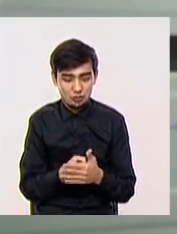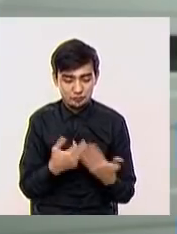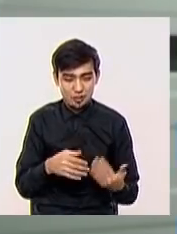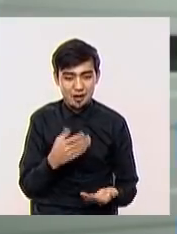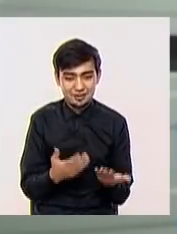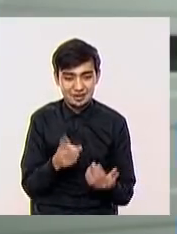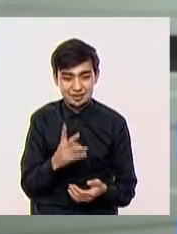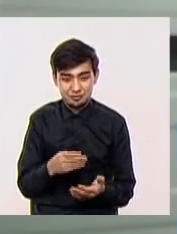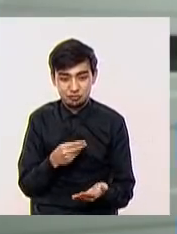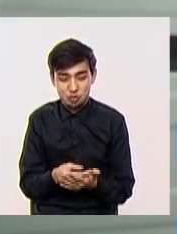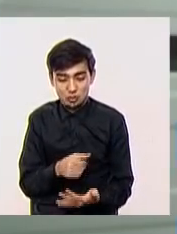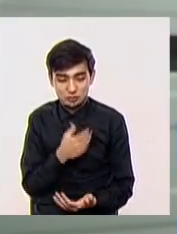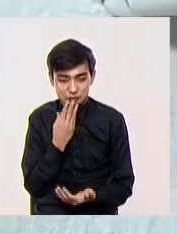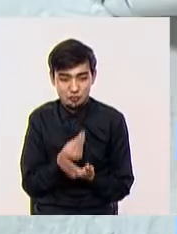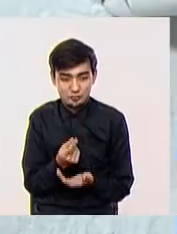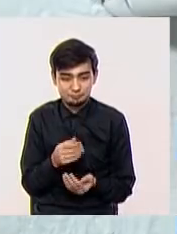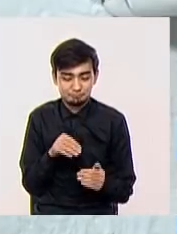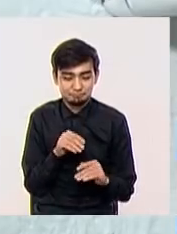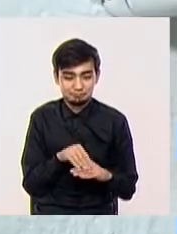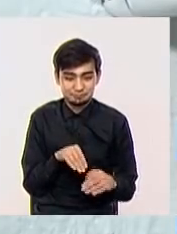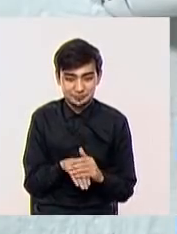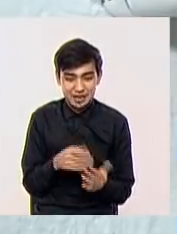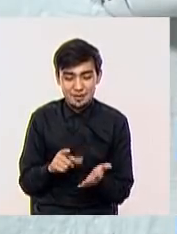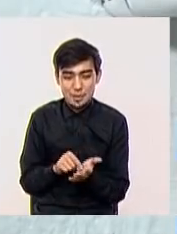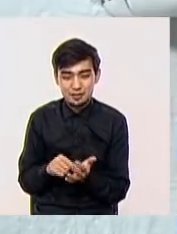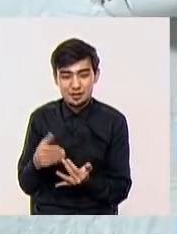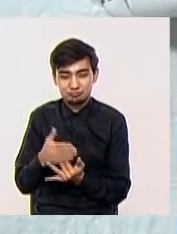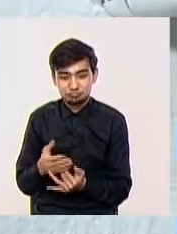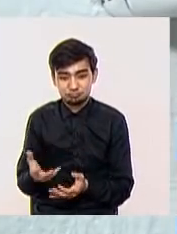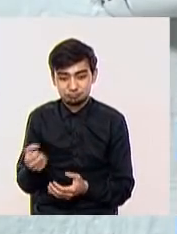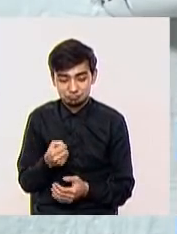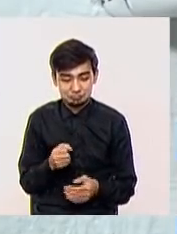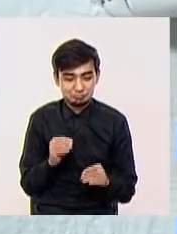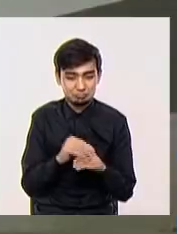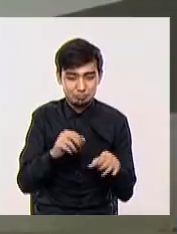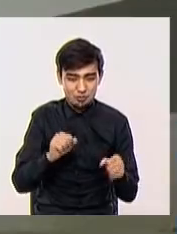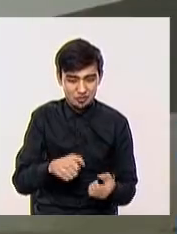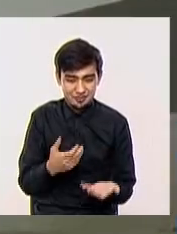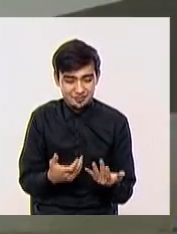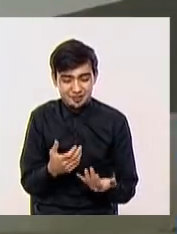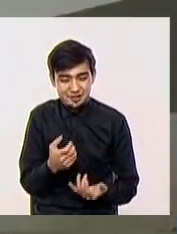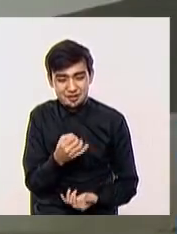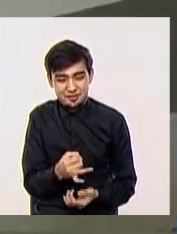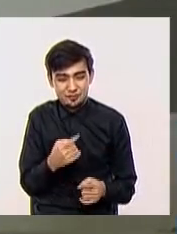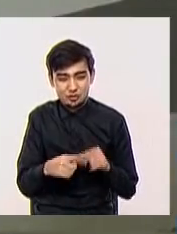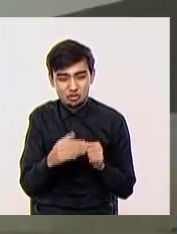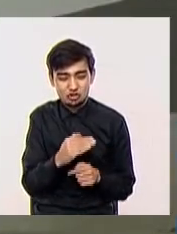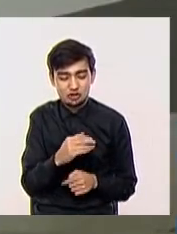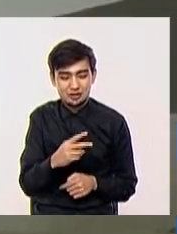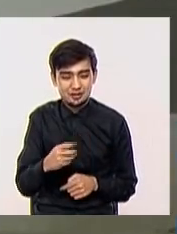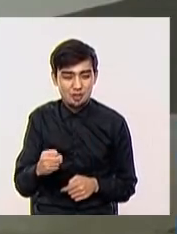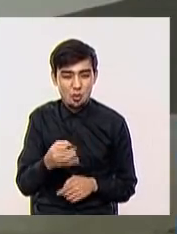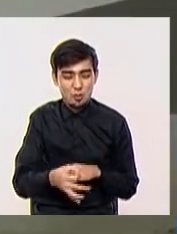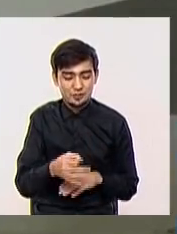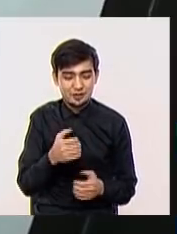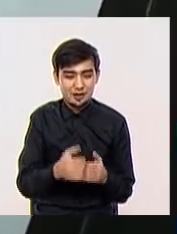могут добавить из своих накоплений или из пенсионных излишков, сообщили в Управлении энергетики и ЖКХ области. Каждый год